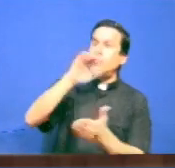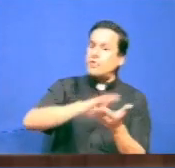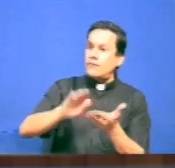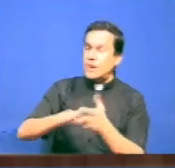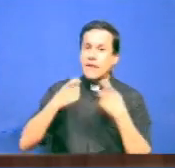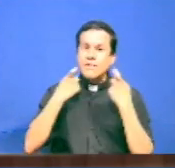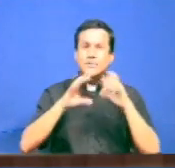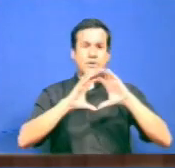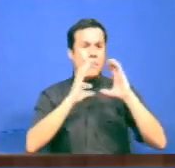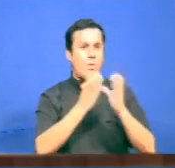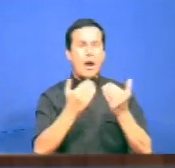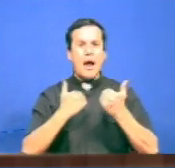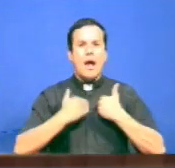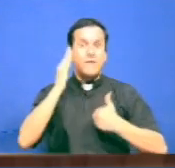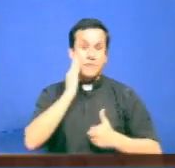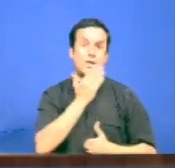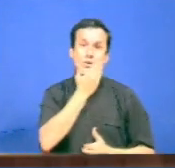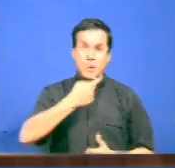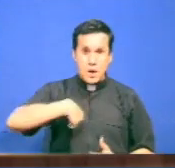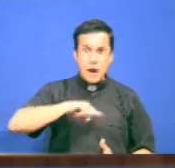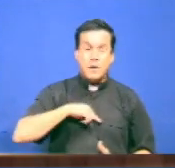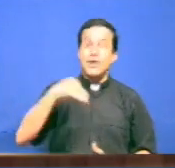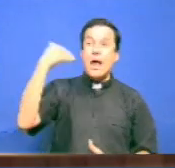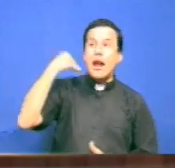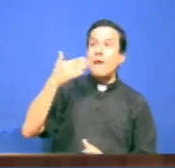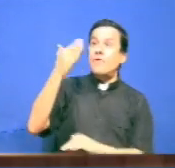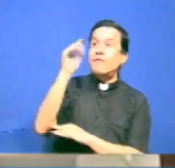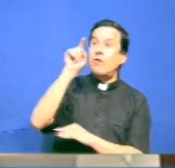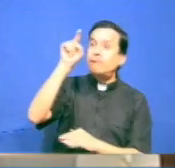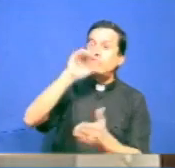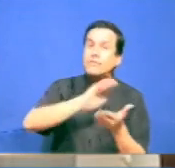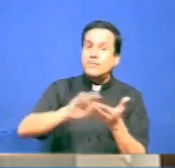uondoaye dhambi za dunia, utuhurumie.